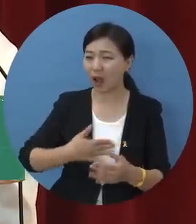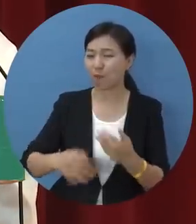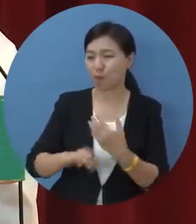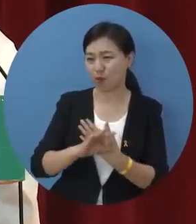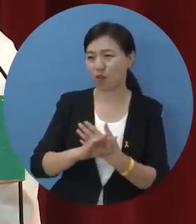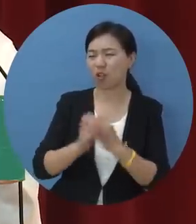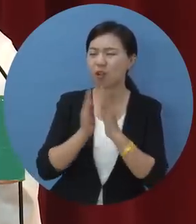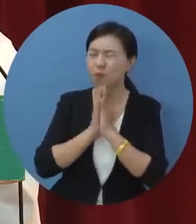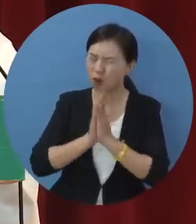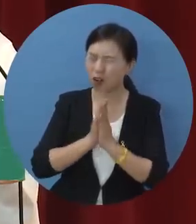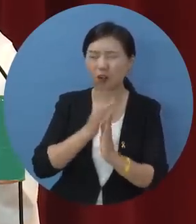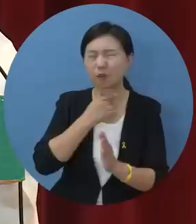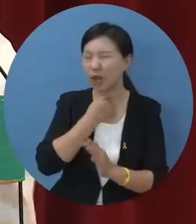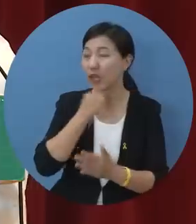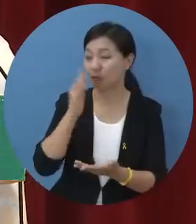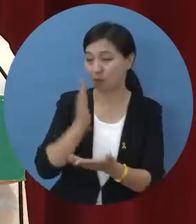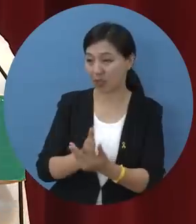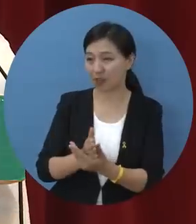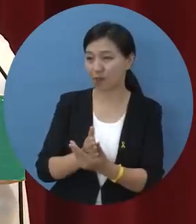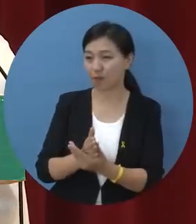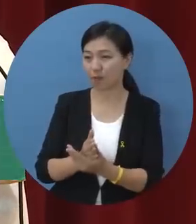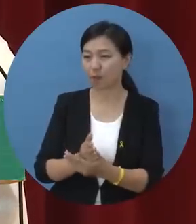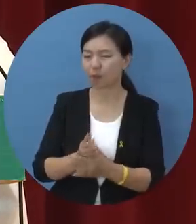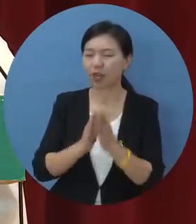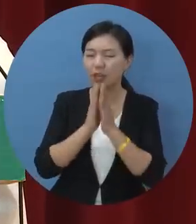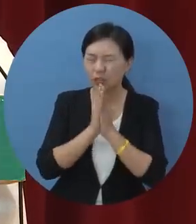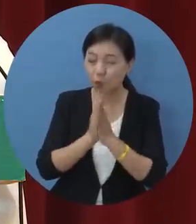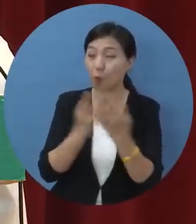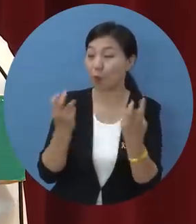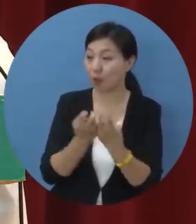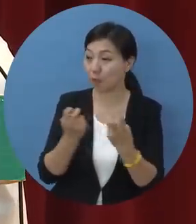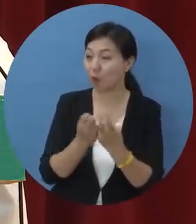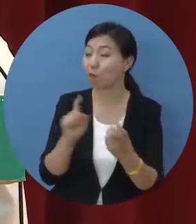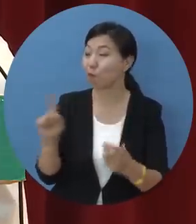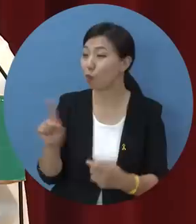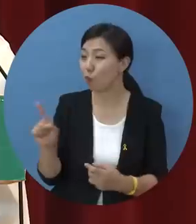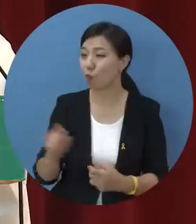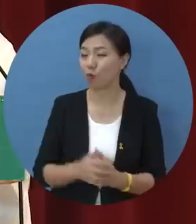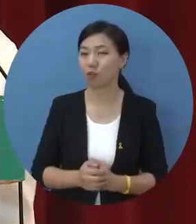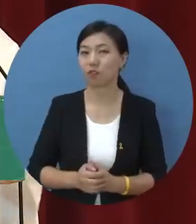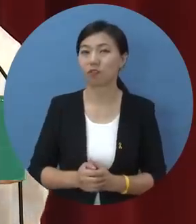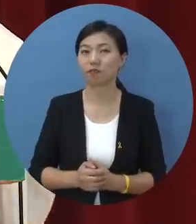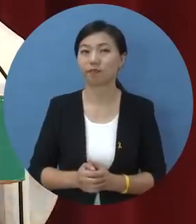그런 거를 바라면 안 되지. 그러니까 어떻게 기도해야 되느냐. 네.